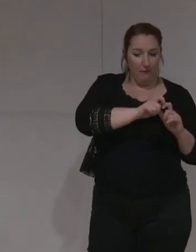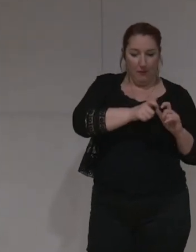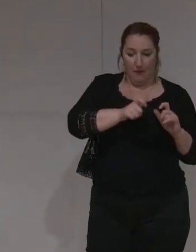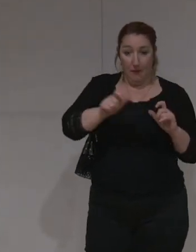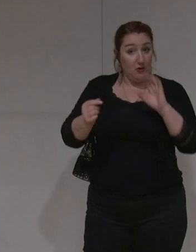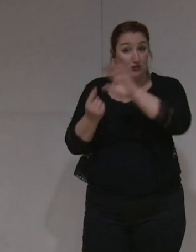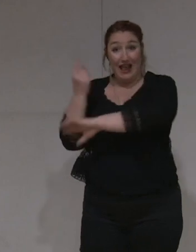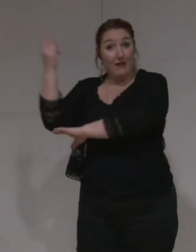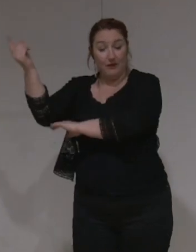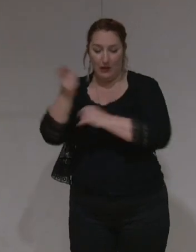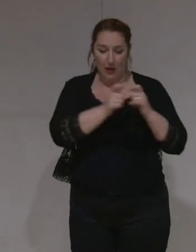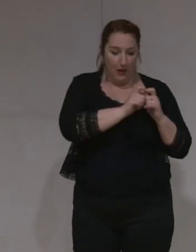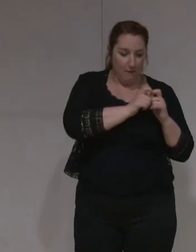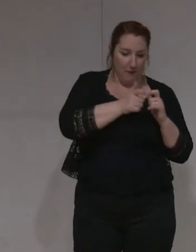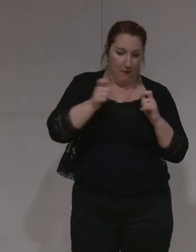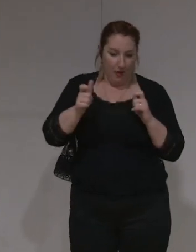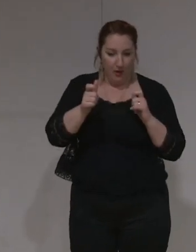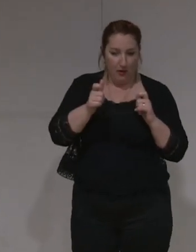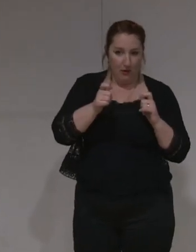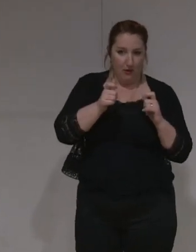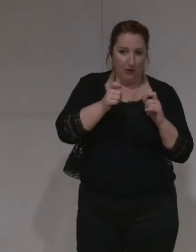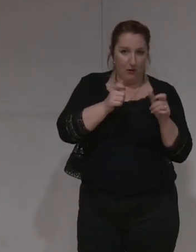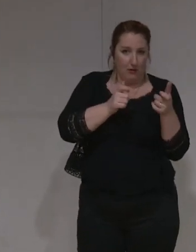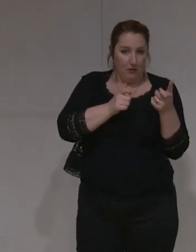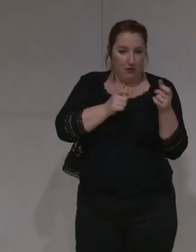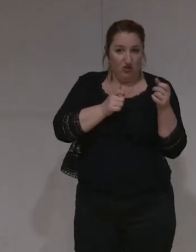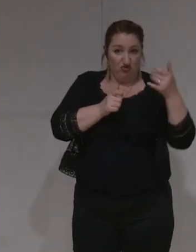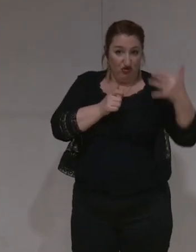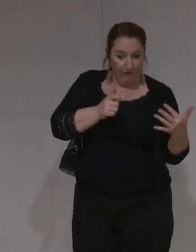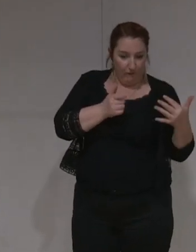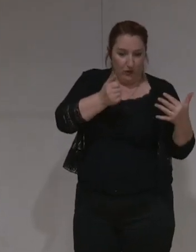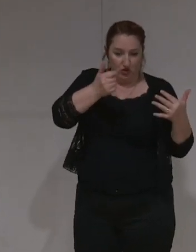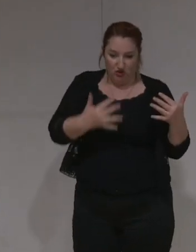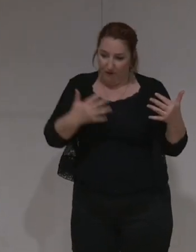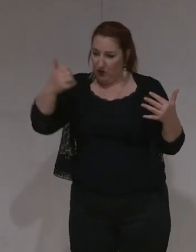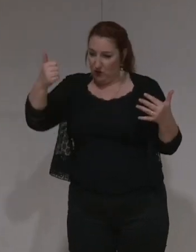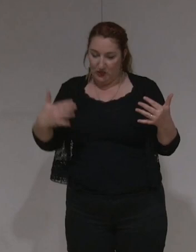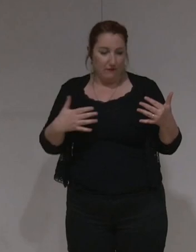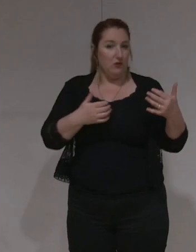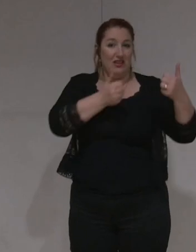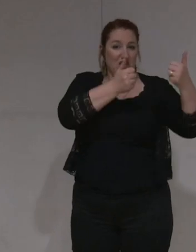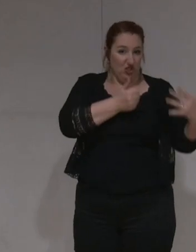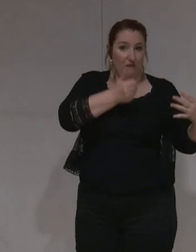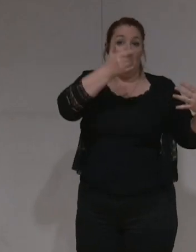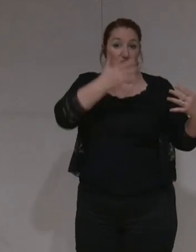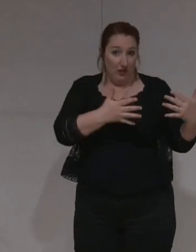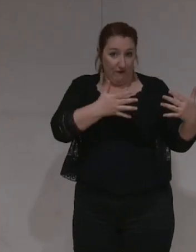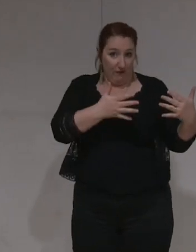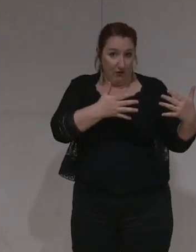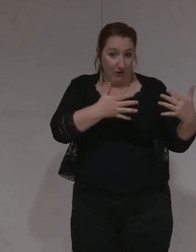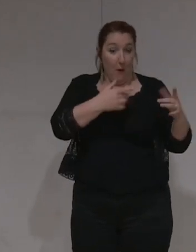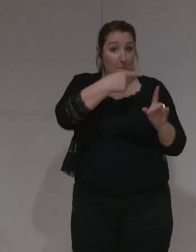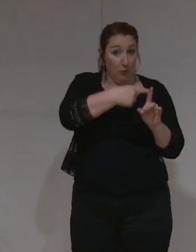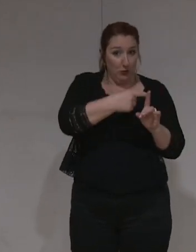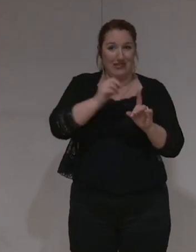est que chaque terme et la l'addition des deux précédents donc 1 1